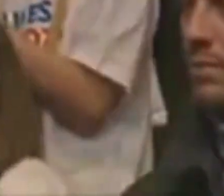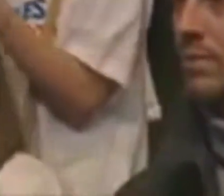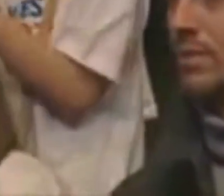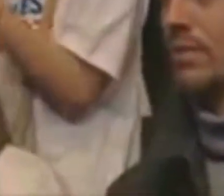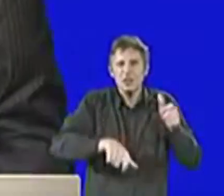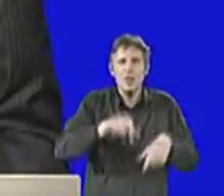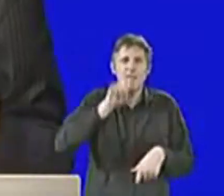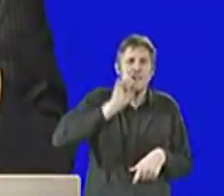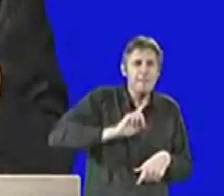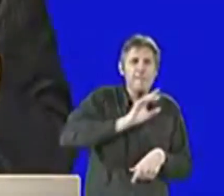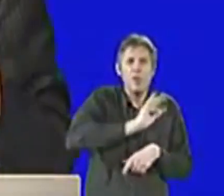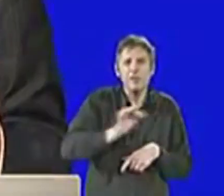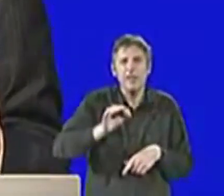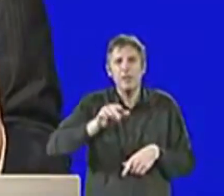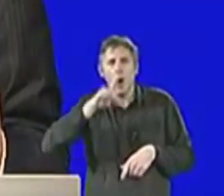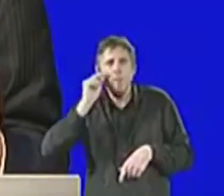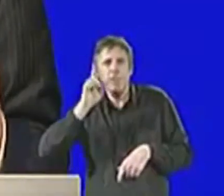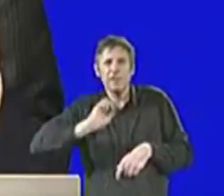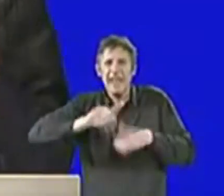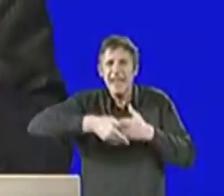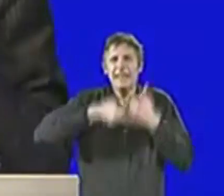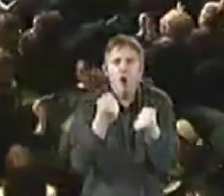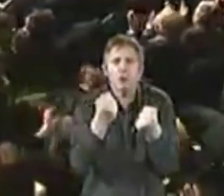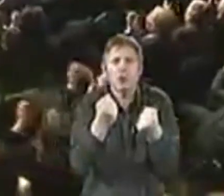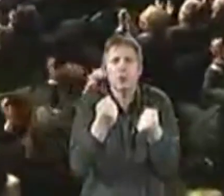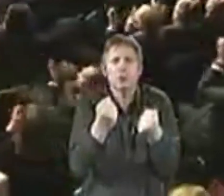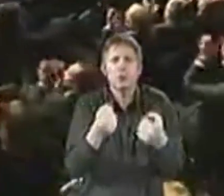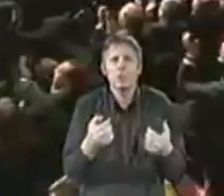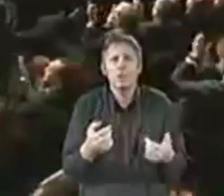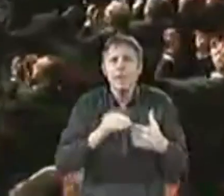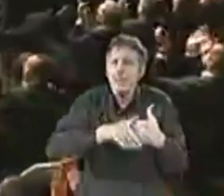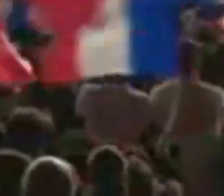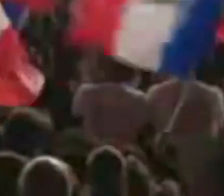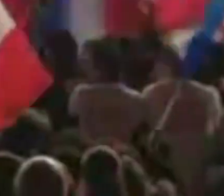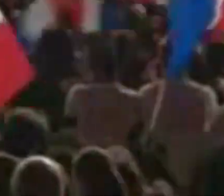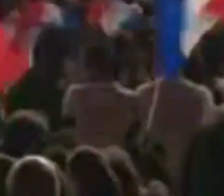Aidez-moi. Aidez-moi. Aidez-moi. Aidez-moi. Aidez-moi.